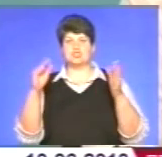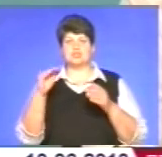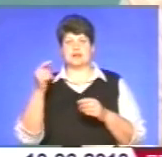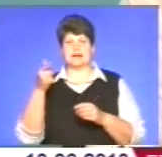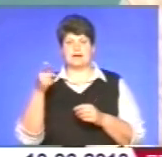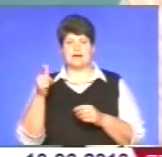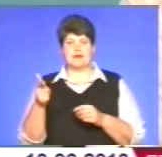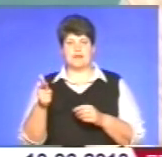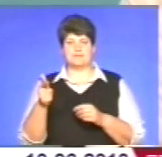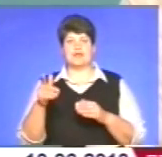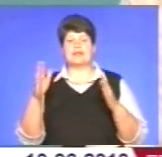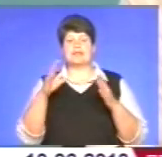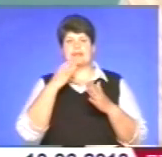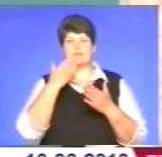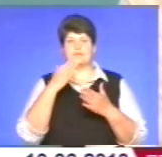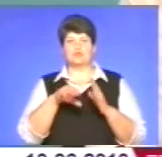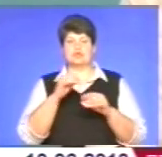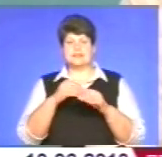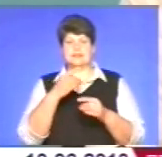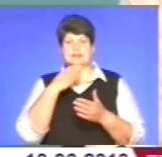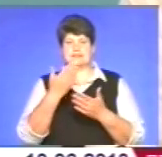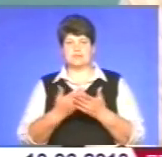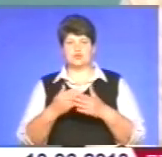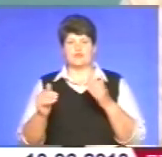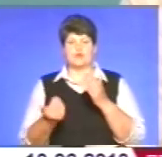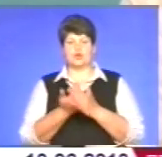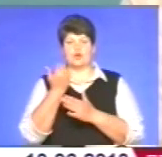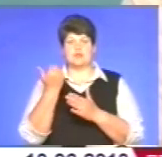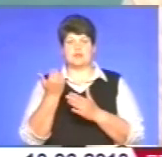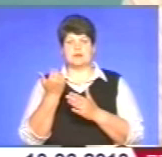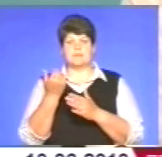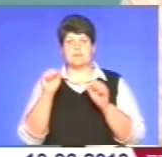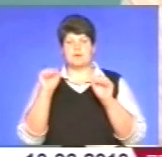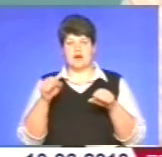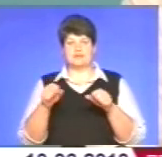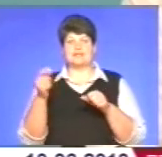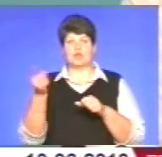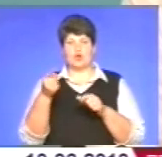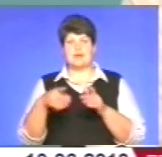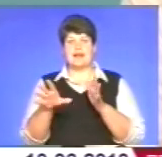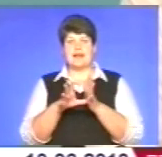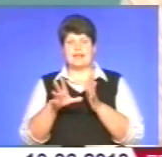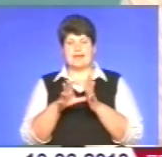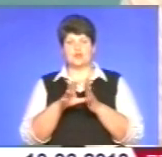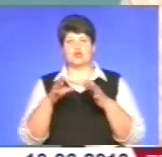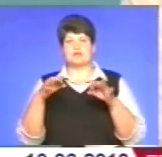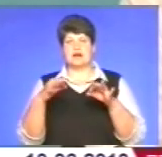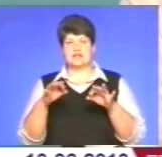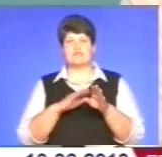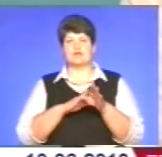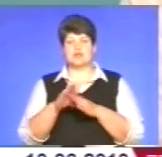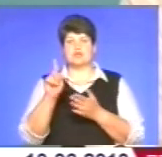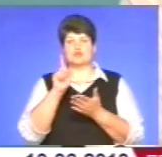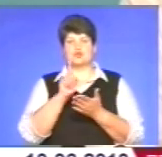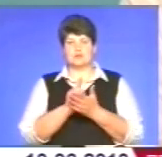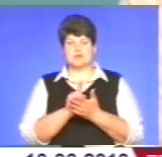фонду. Депутатський запит щодо відновлення порушених прав підприємства «Тернопільелектротранс» Тернопільської міської ради та виконання зобов'язань